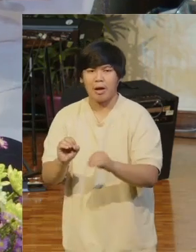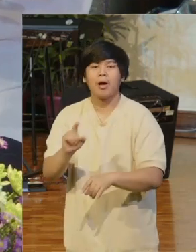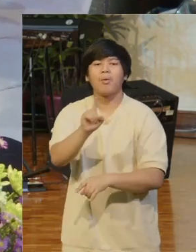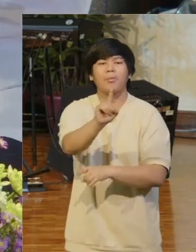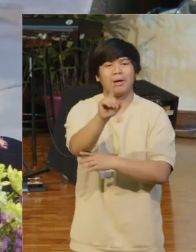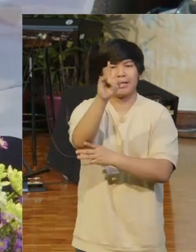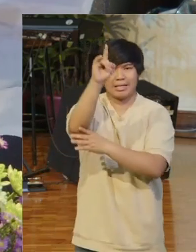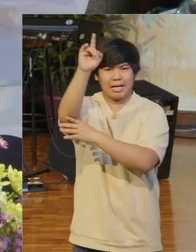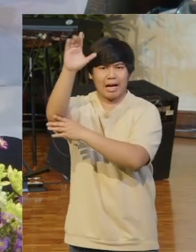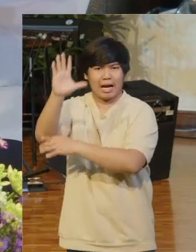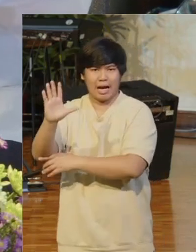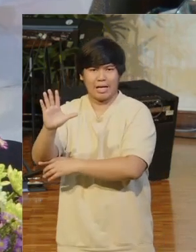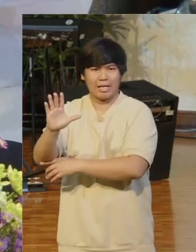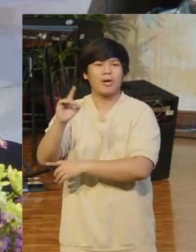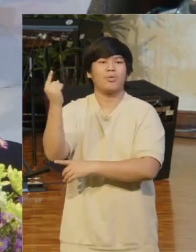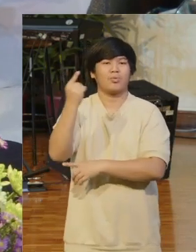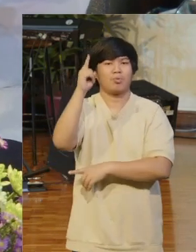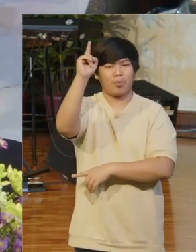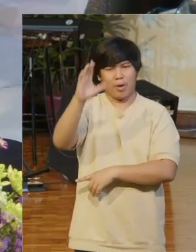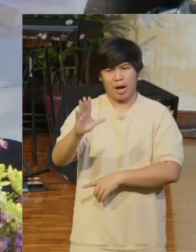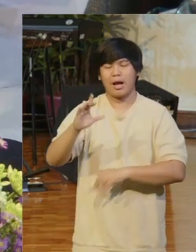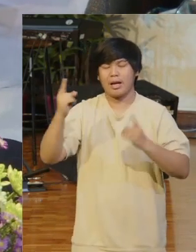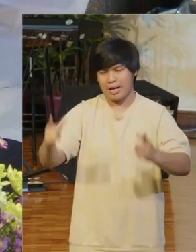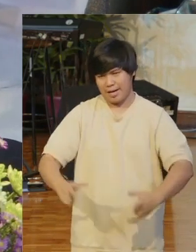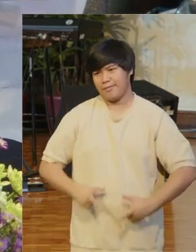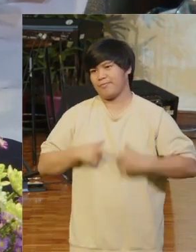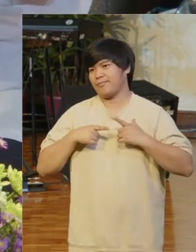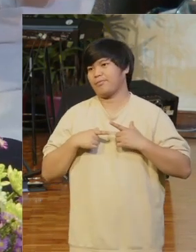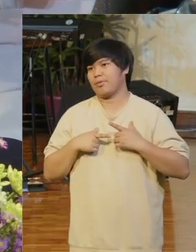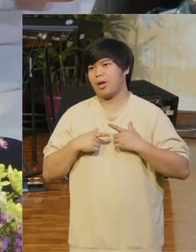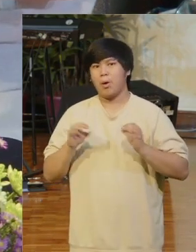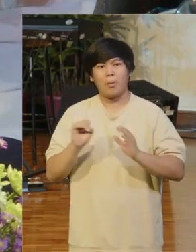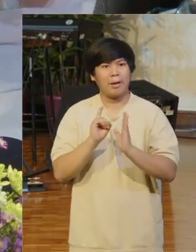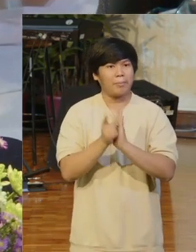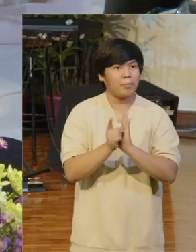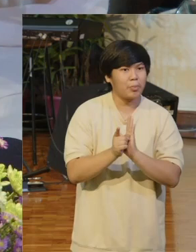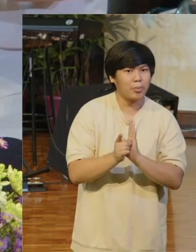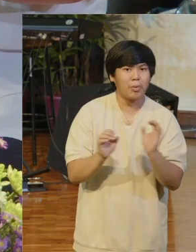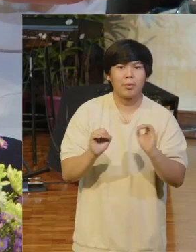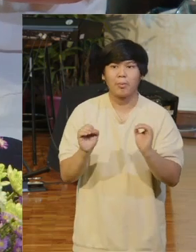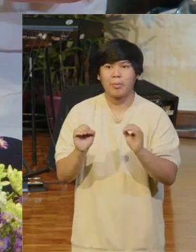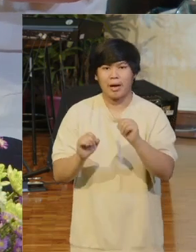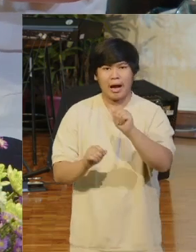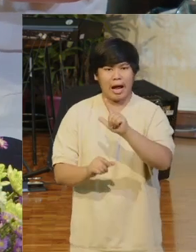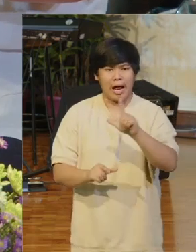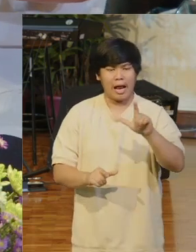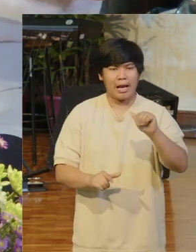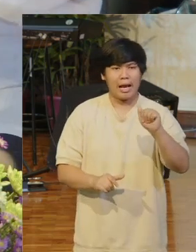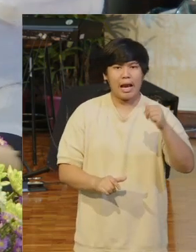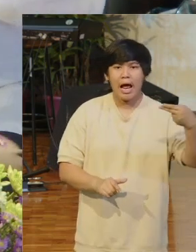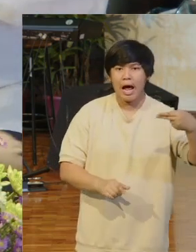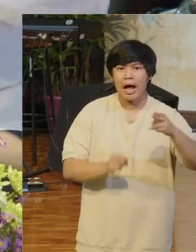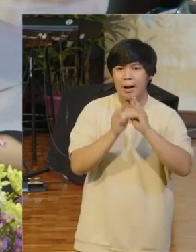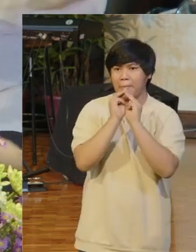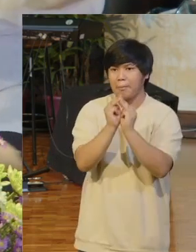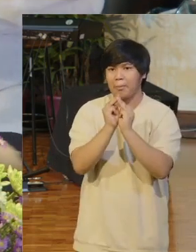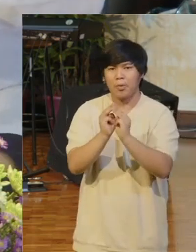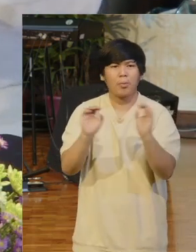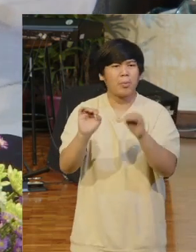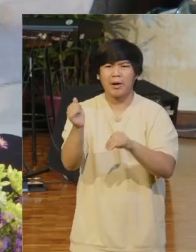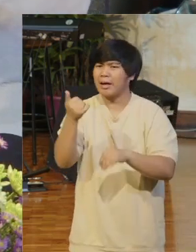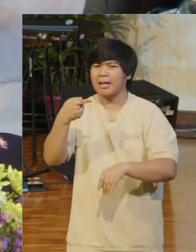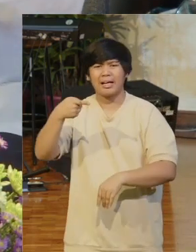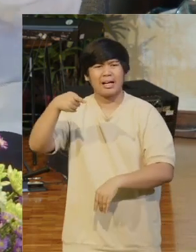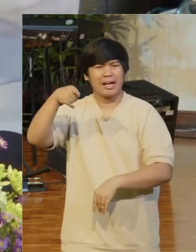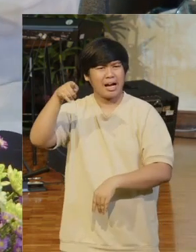Diyos. Siya lang ang nag-i-exist. No? Walang Buddha, walang Allah, no? Walang ibang Diyos,